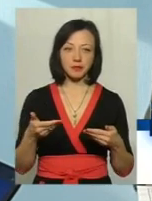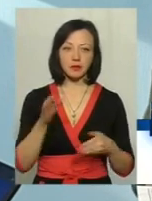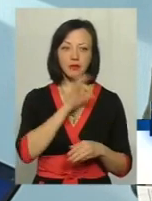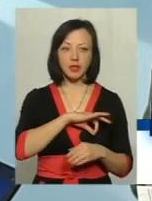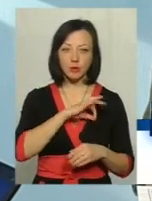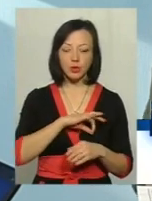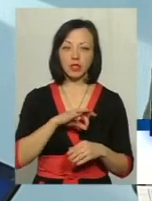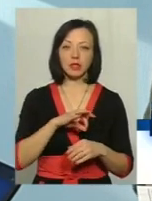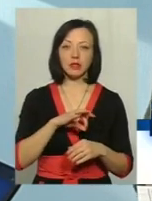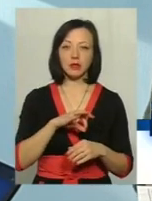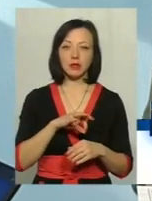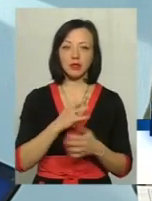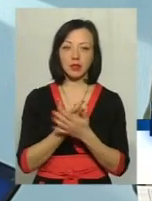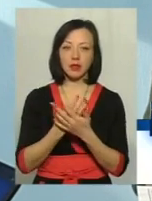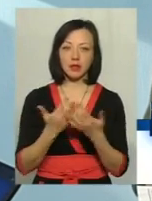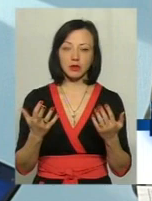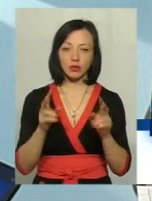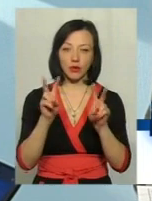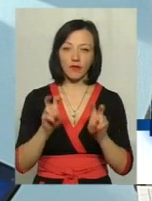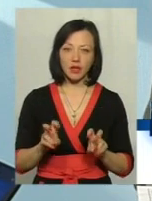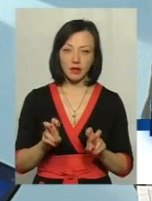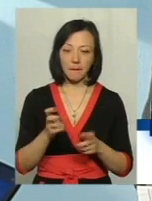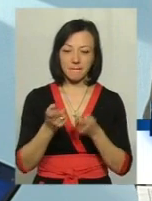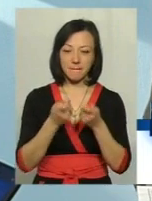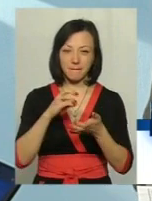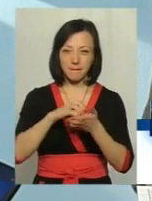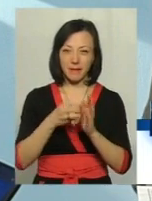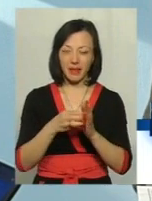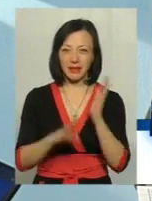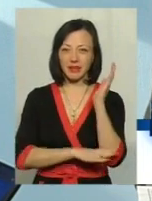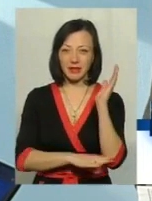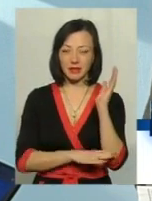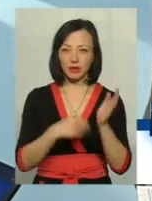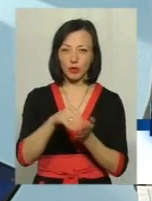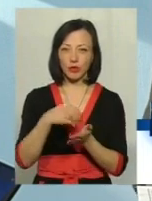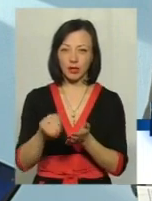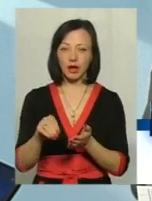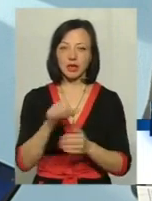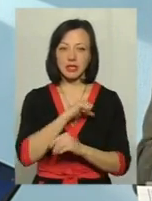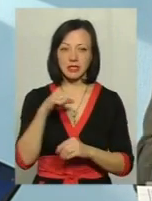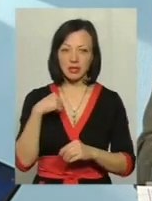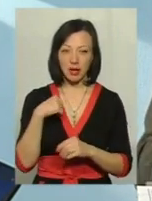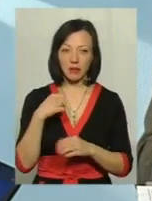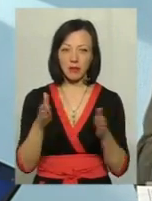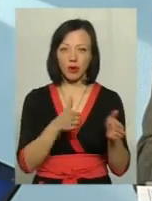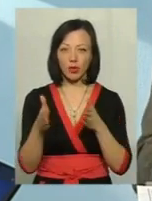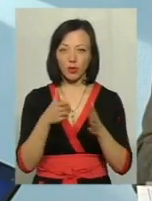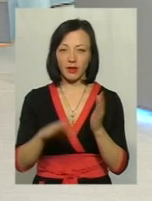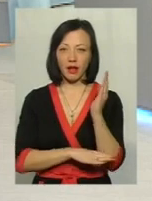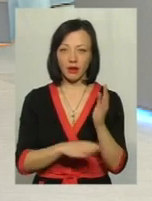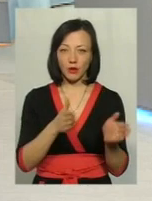спожили, спалили різного виду і пелети, і тріску покупна, і ми самі тріску